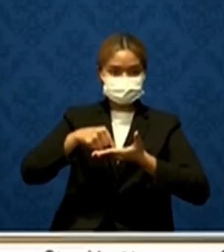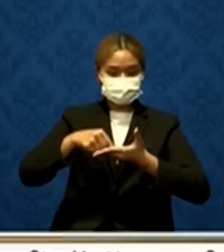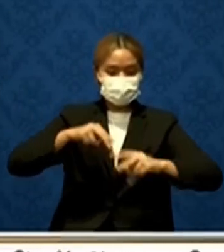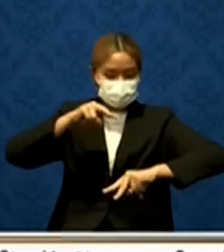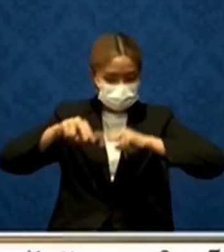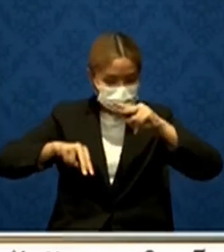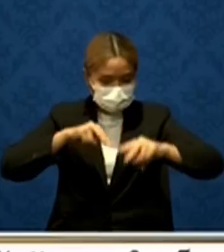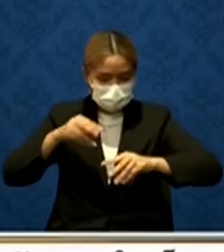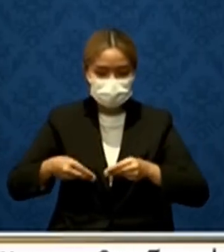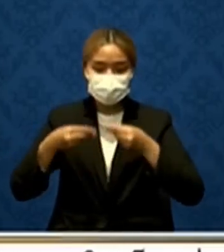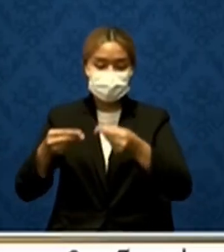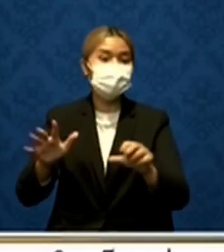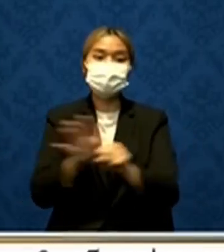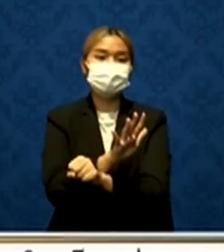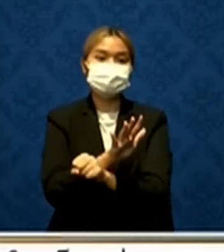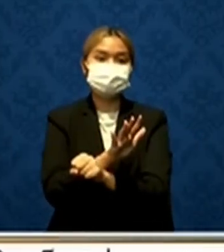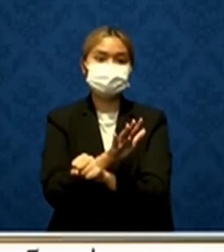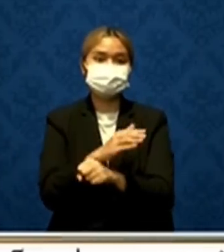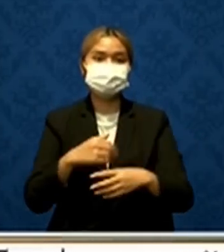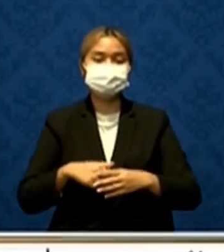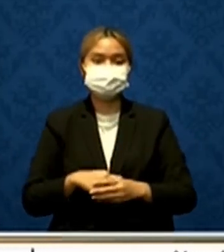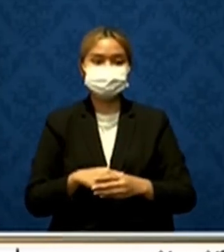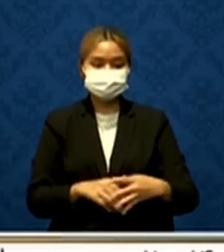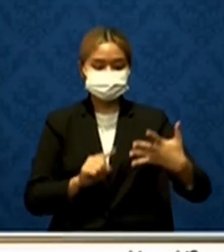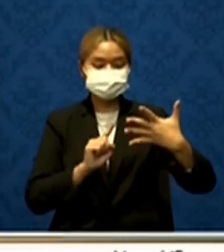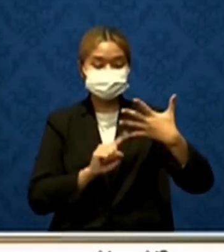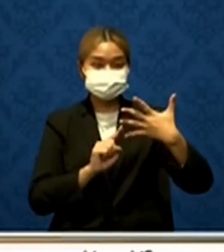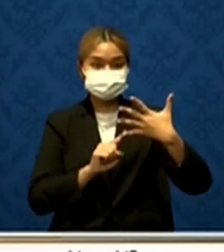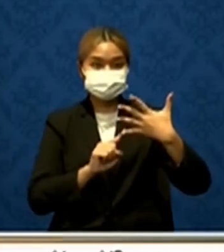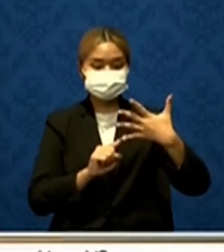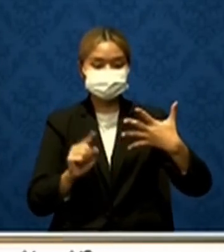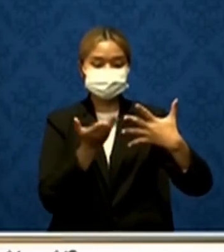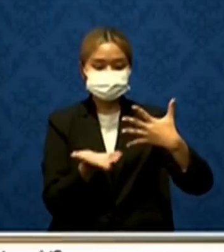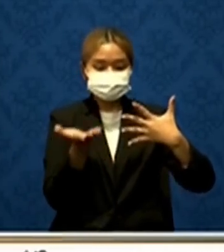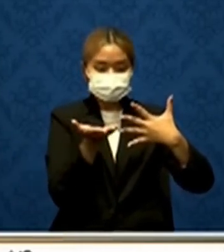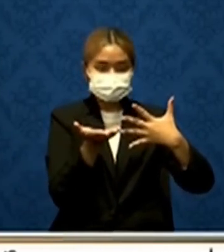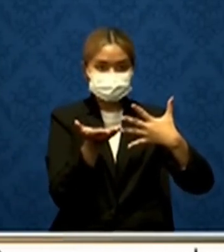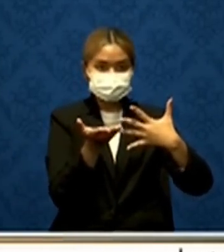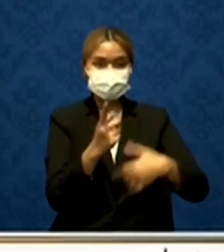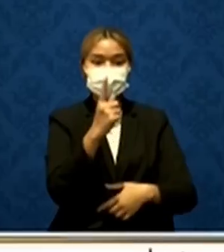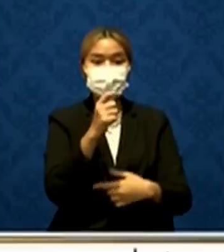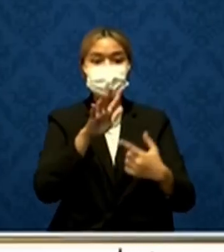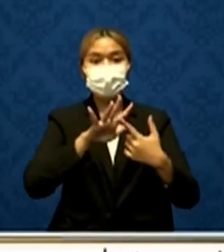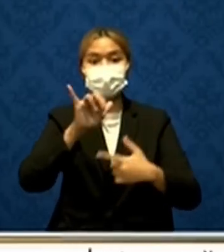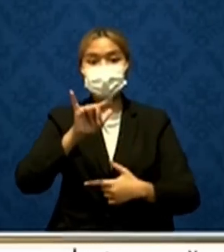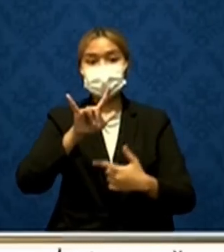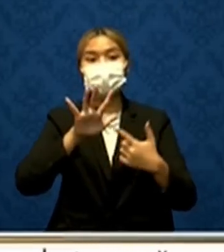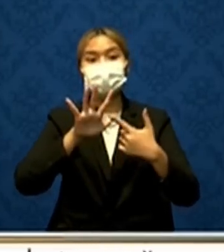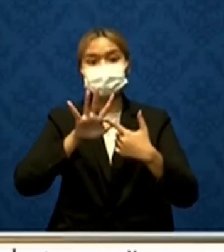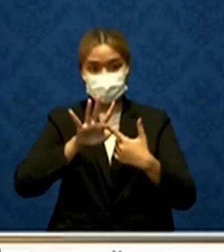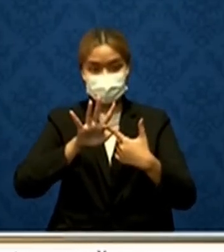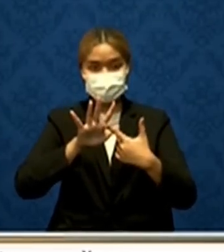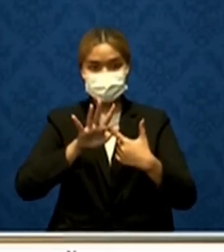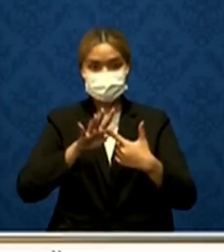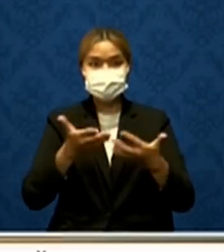ให้หมดครับและนี่คือแพ่งกับอาญา 2วินัยวินัยคือการลงโทษ